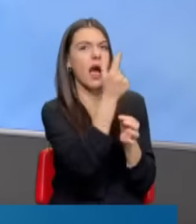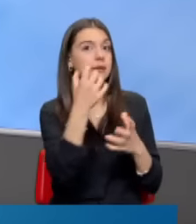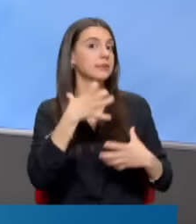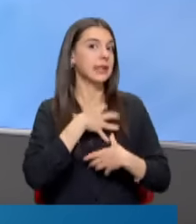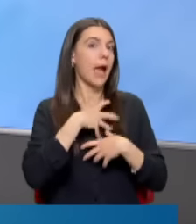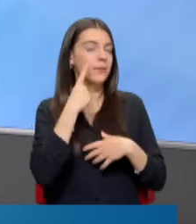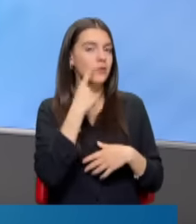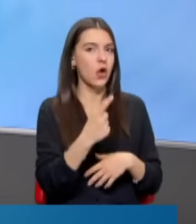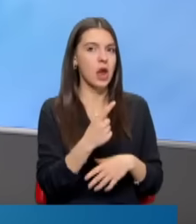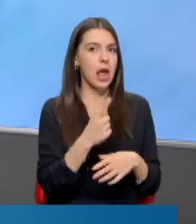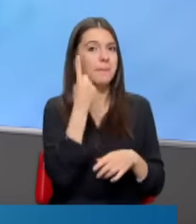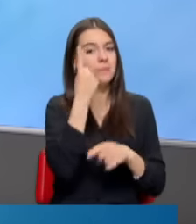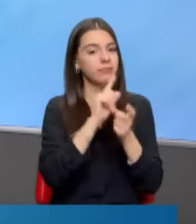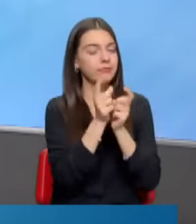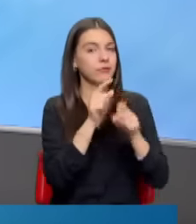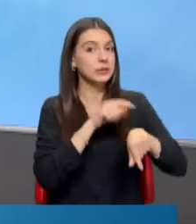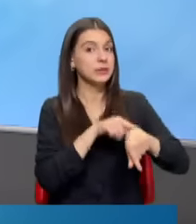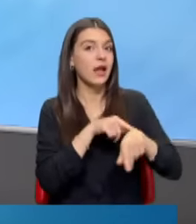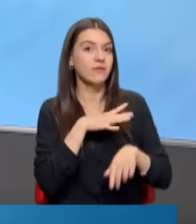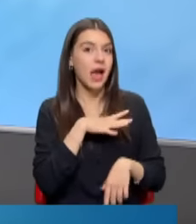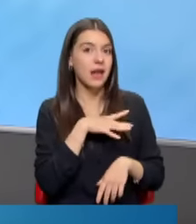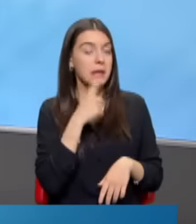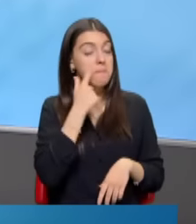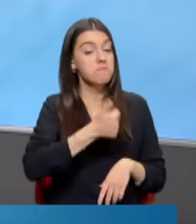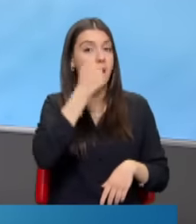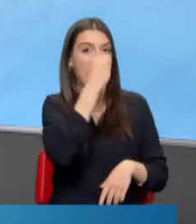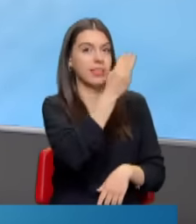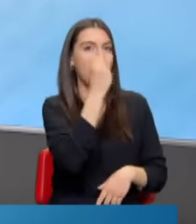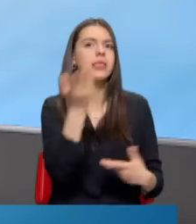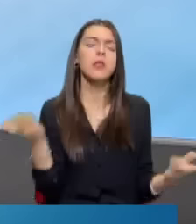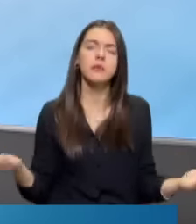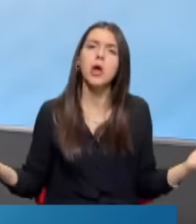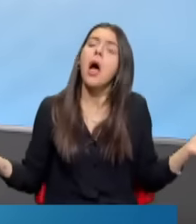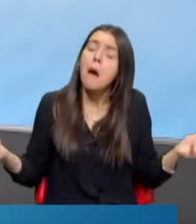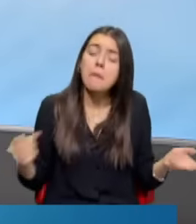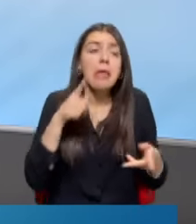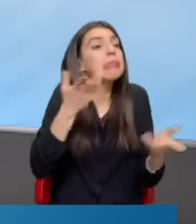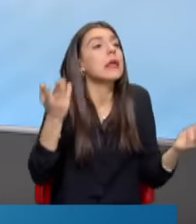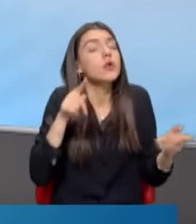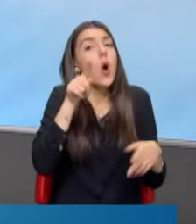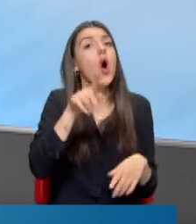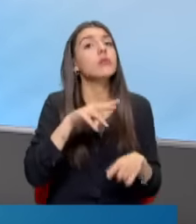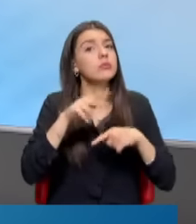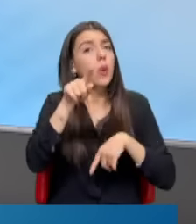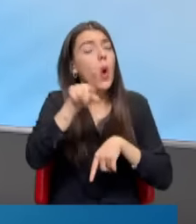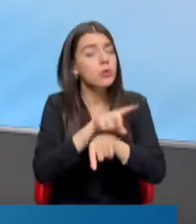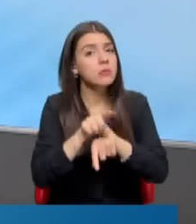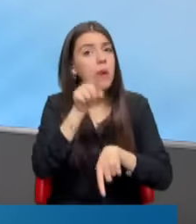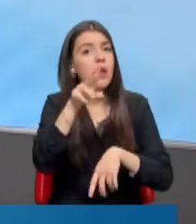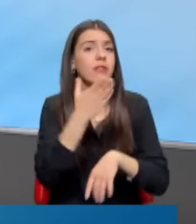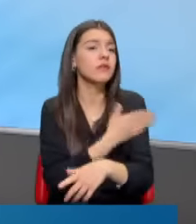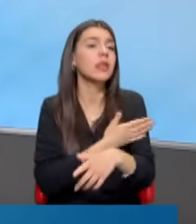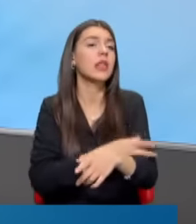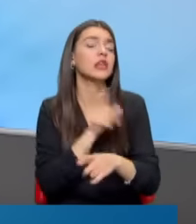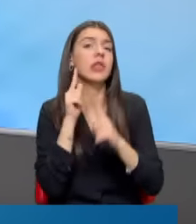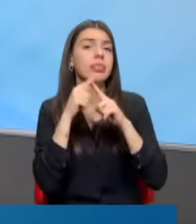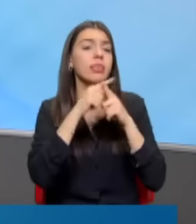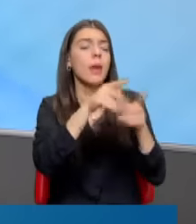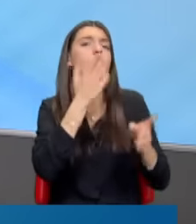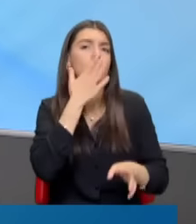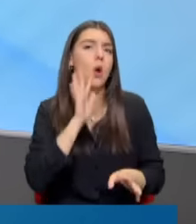vesileyle öğrendiğimiz bir takım saatler bakanlarımıza hediye edilmişti. Ama nedense o zaman vatandaşın bir tepkisi en azından bugünkü